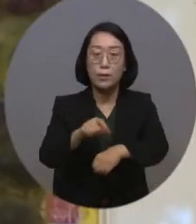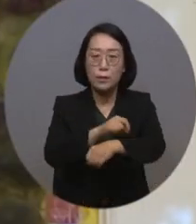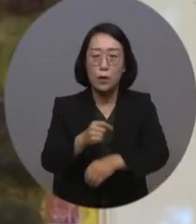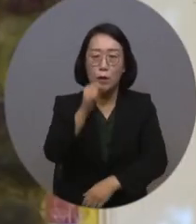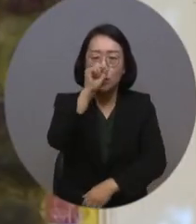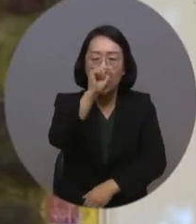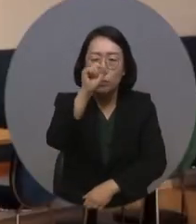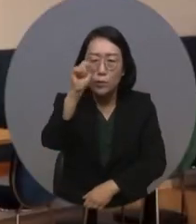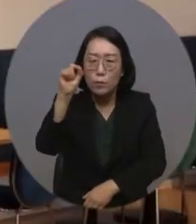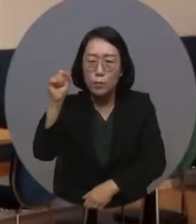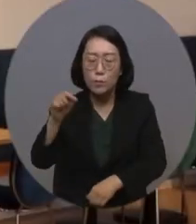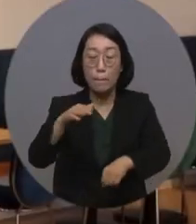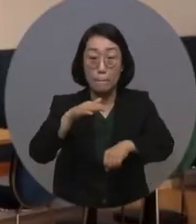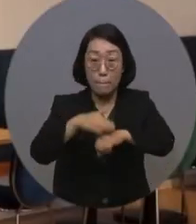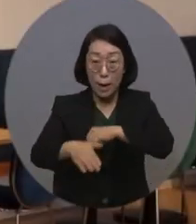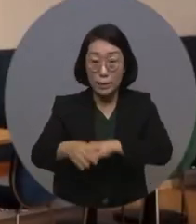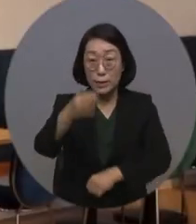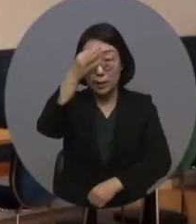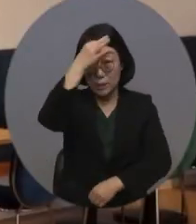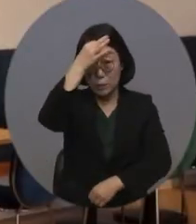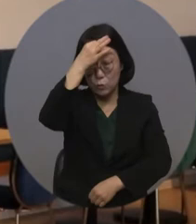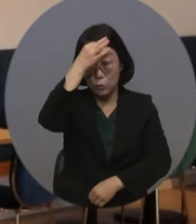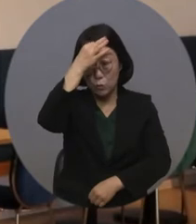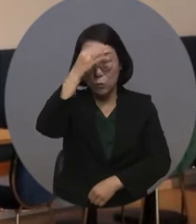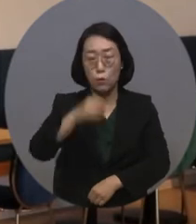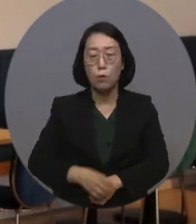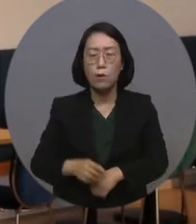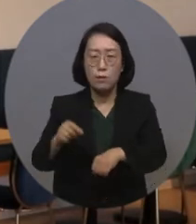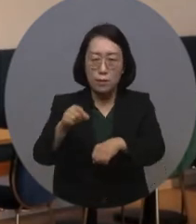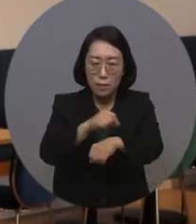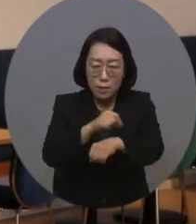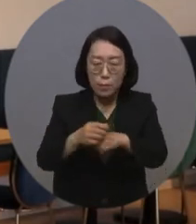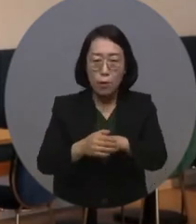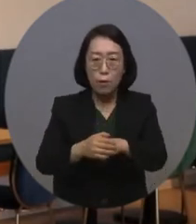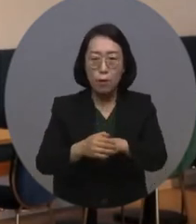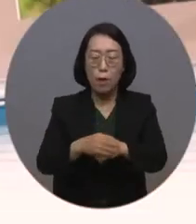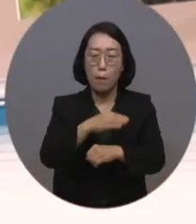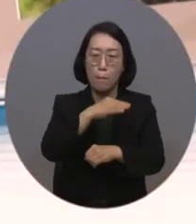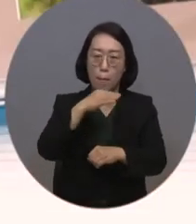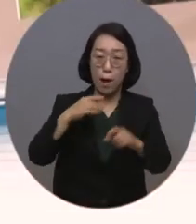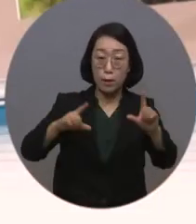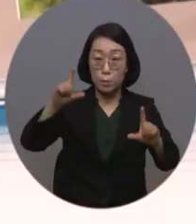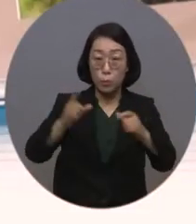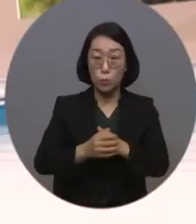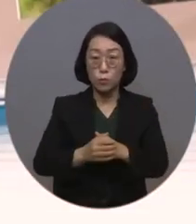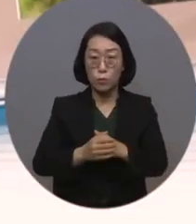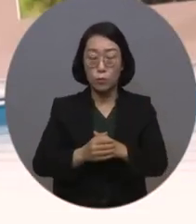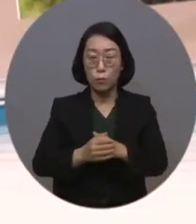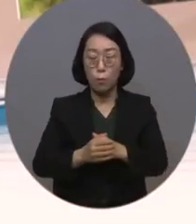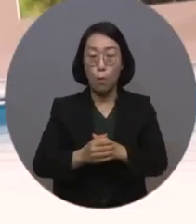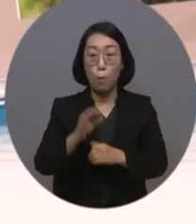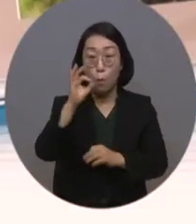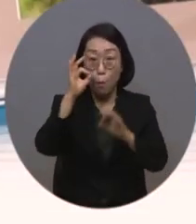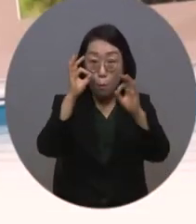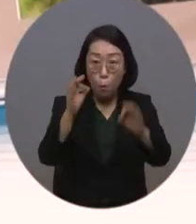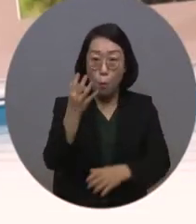점선 기법으로 독창적이면서도 고유한 품격으로 다듬어져 시선을